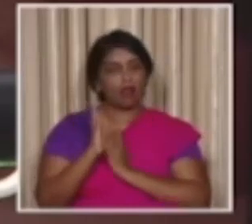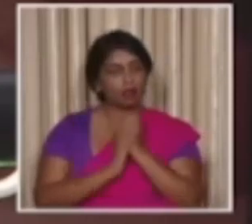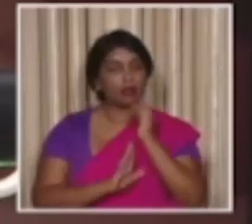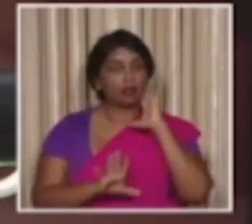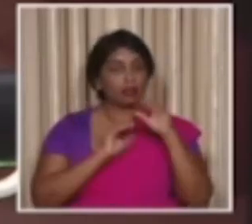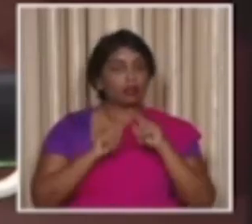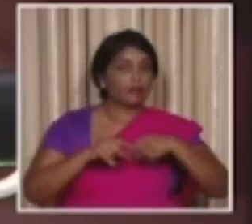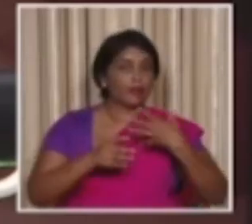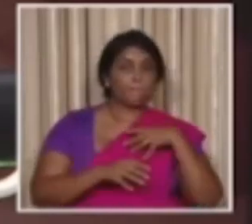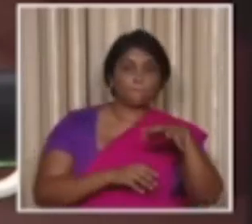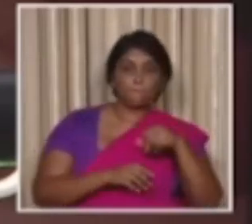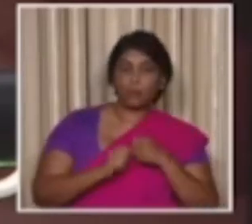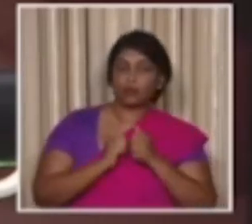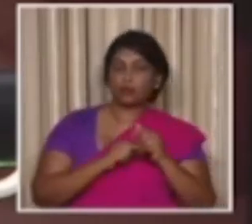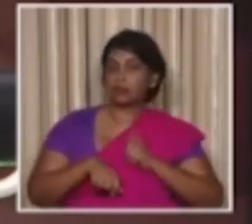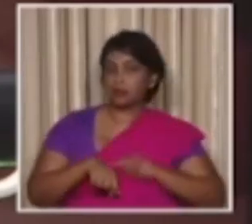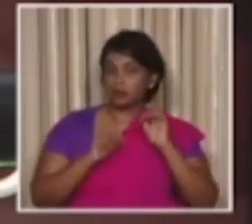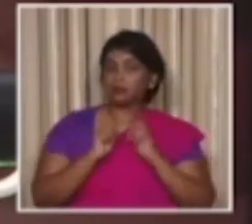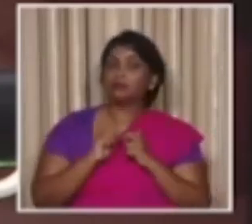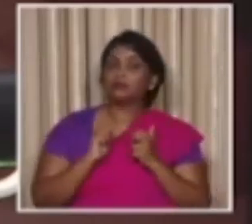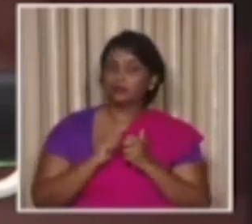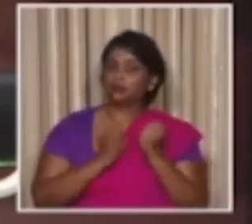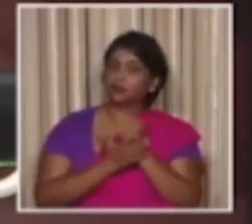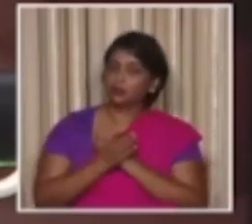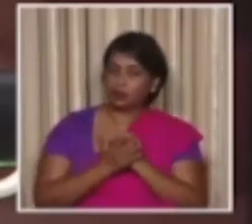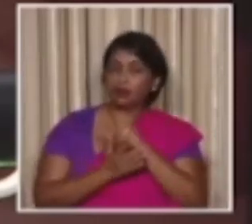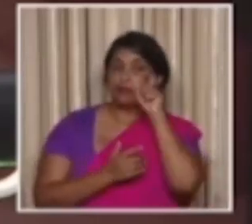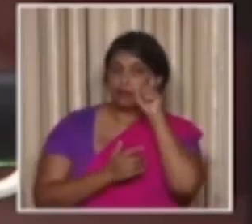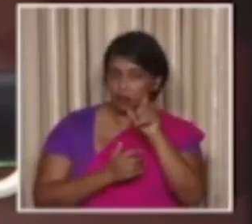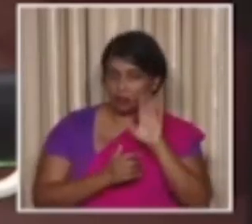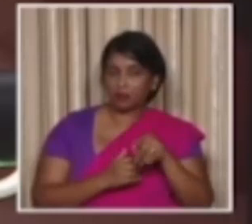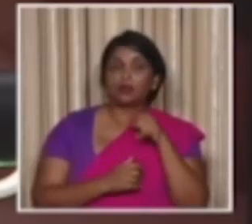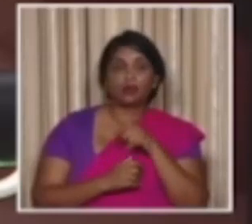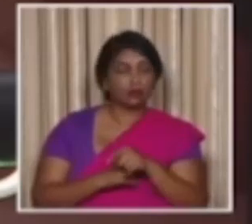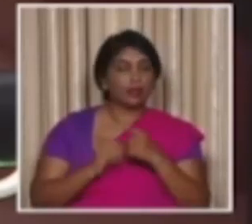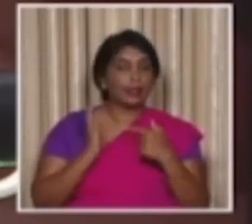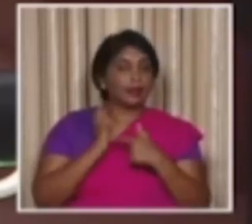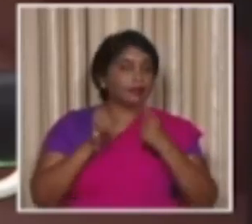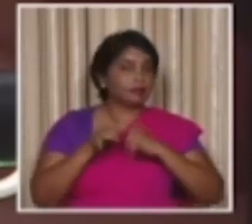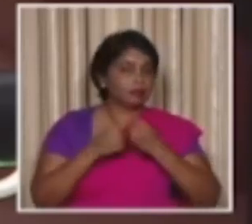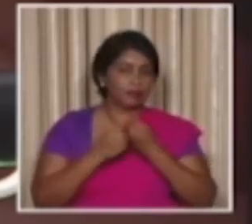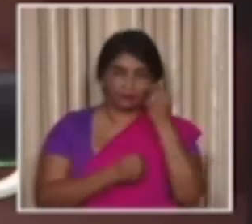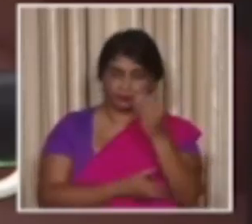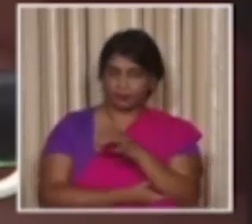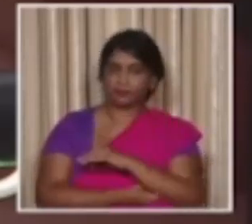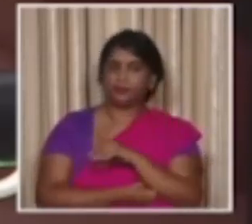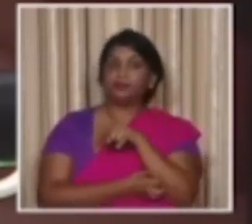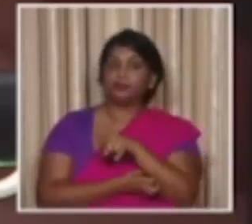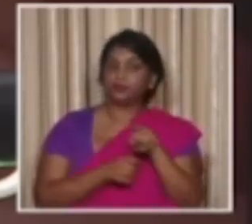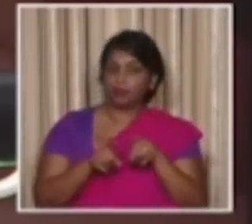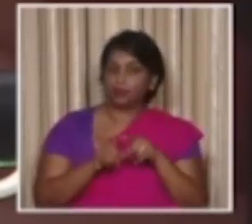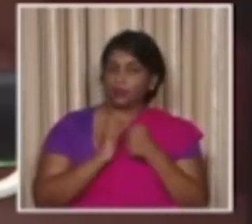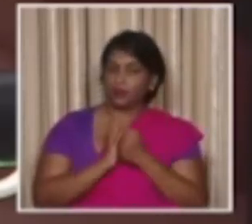වෙන කෙනෙක් උපයෝග කරගෙන අපිට විය හැකි අනතුරත් පිළිබඳ සියල්ල කල්පනා කළ යුතු තිබෙනවා මෙම ටෙන්ඩරය ප්‍රදාන කිරීමේදී. ඒ නිසා